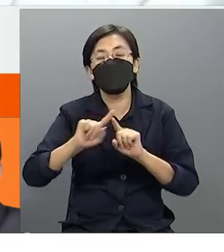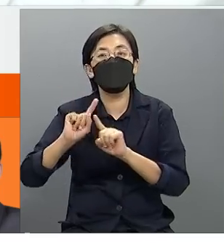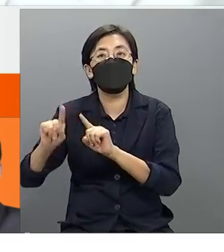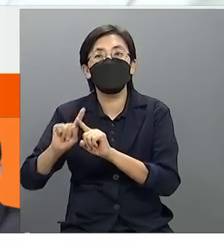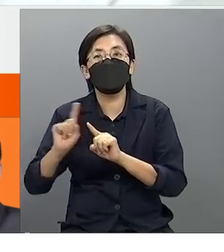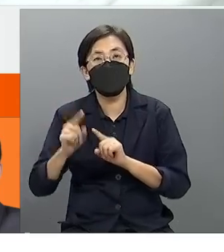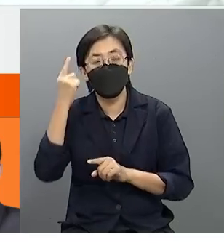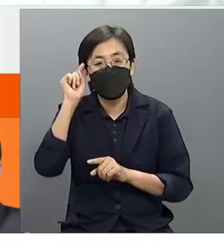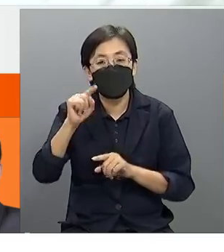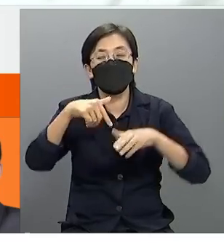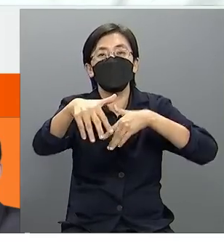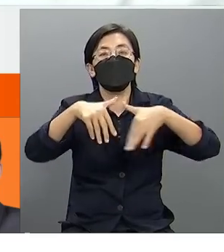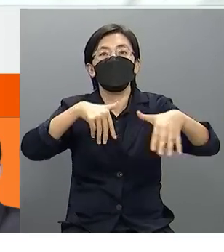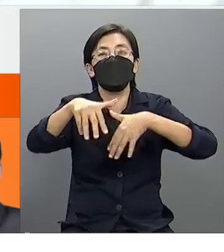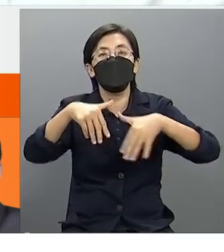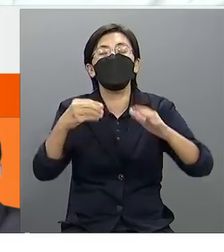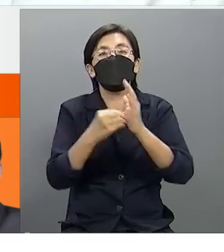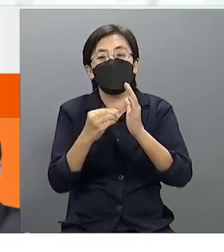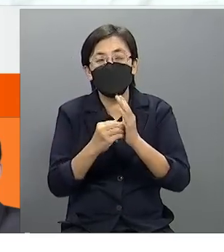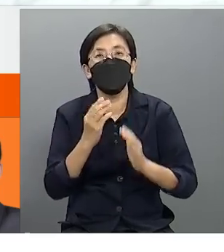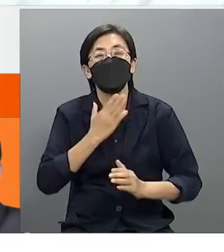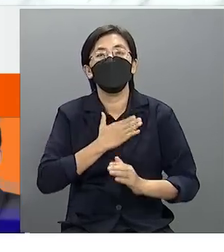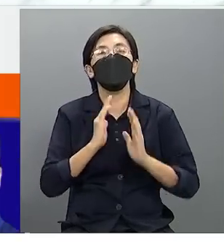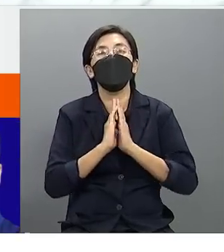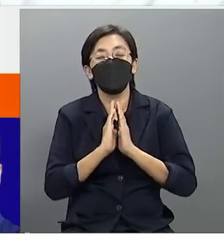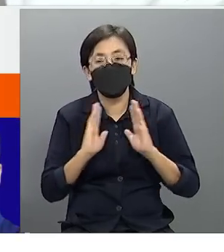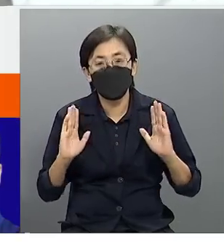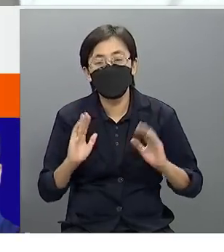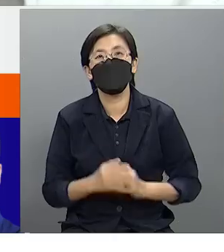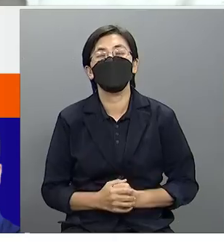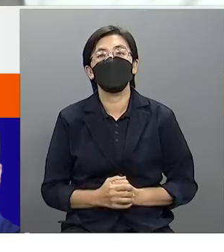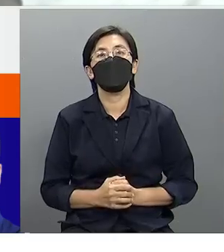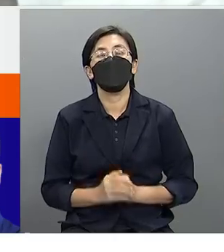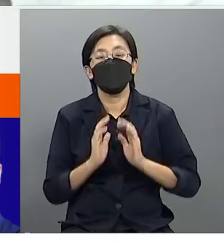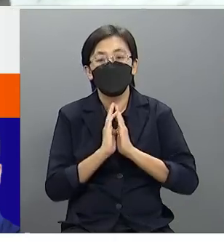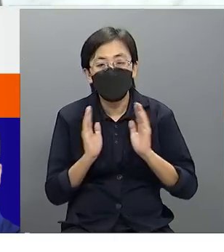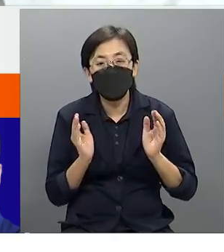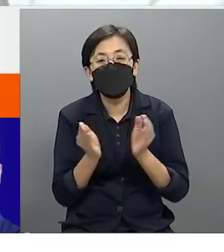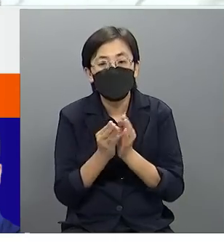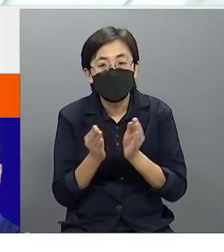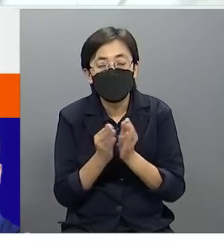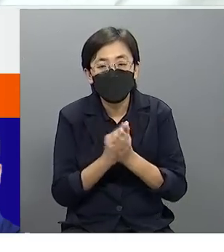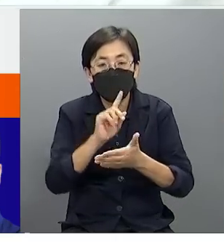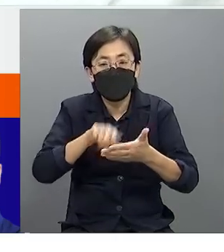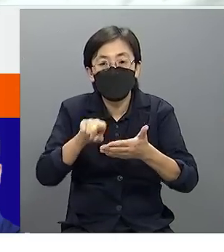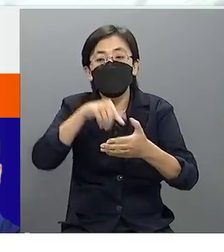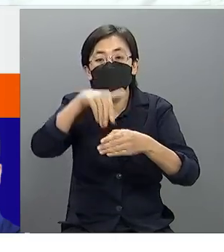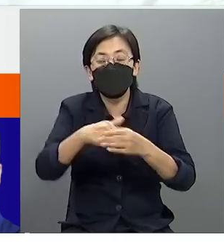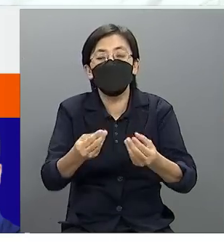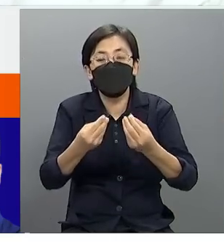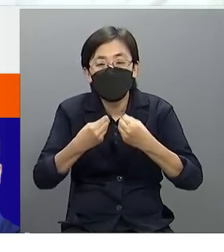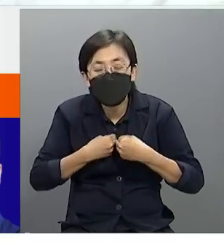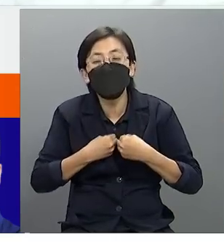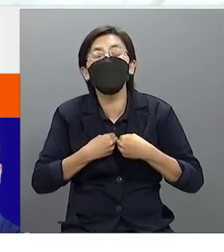นก็ขอขอบคุณทุกคะแนนกำลังใจทุกแรงใจจะได้มากได้น้อยไม่ใช่ปัญหานะ